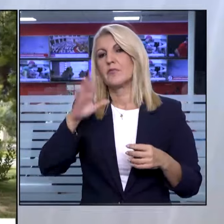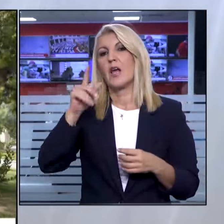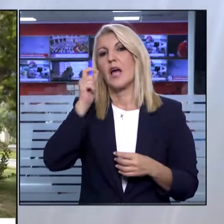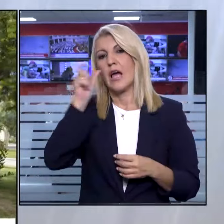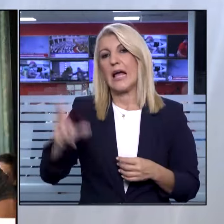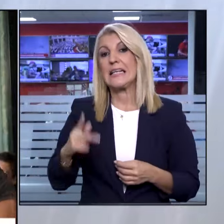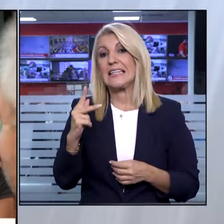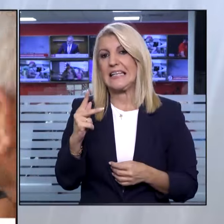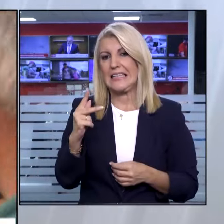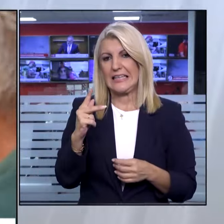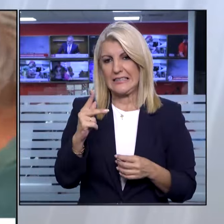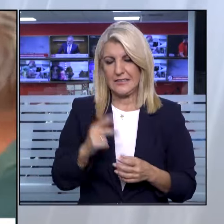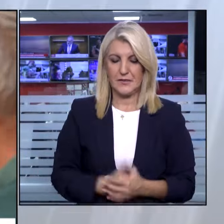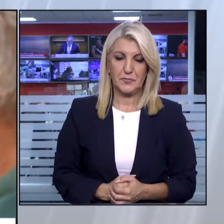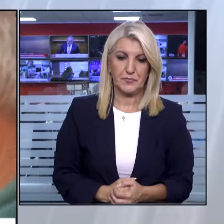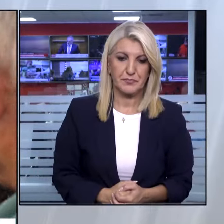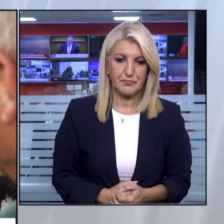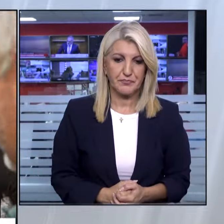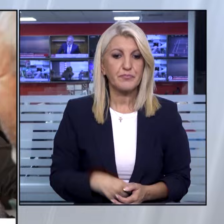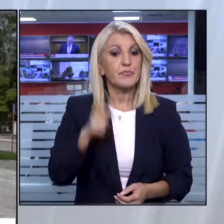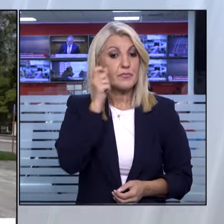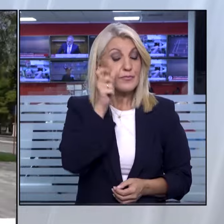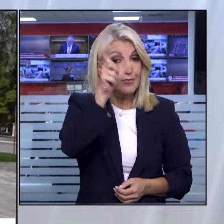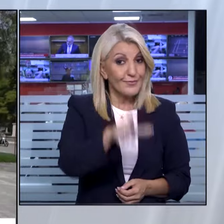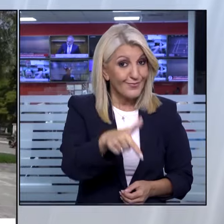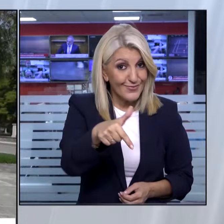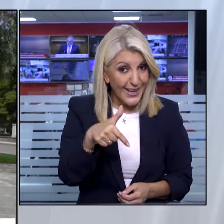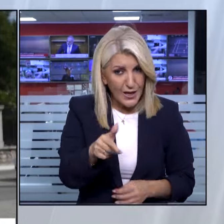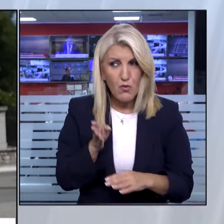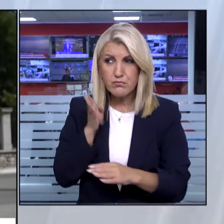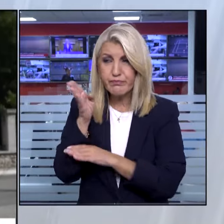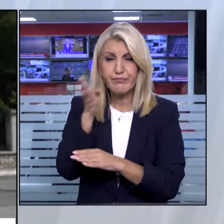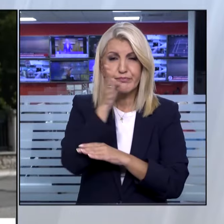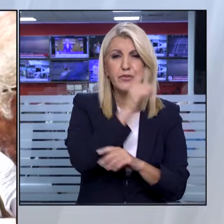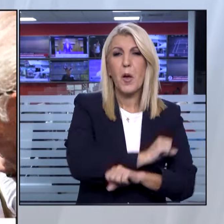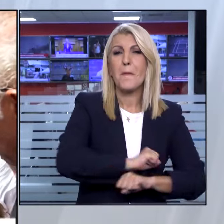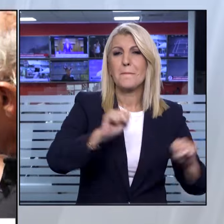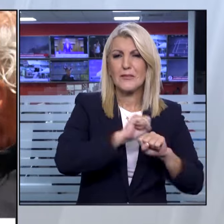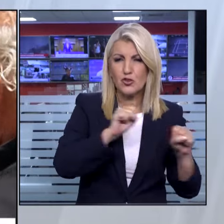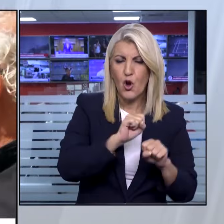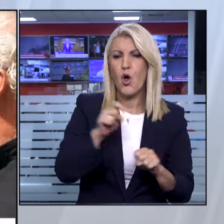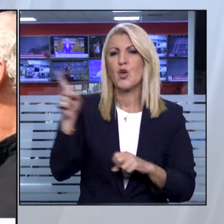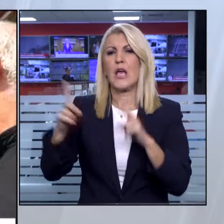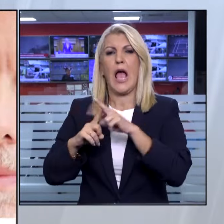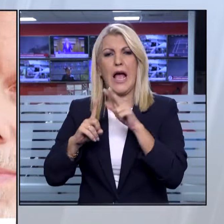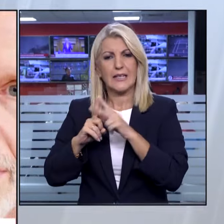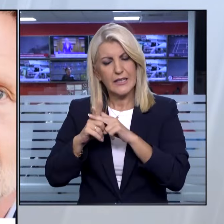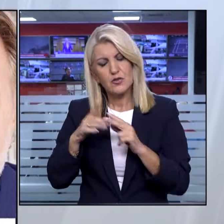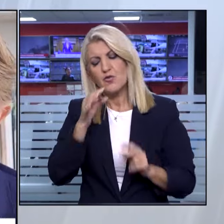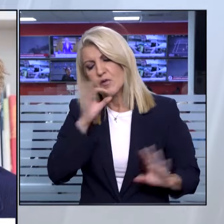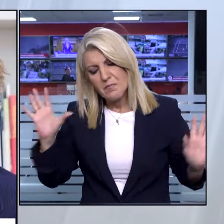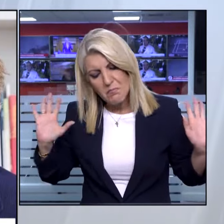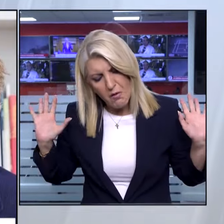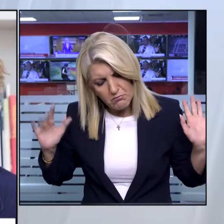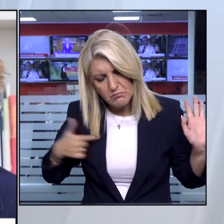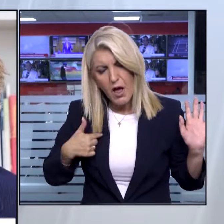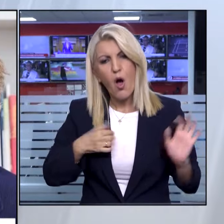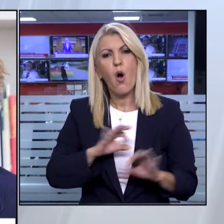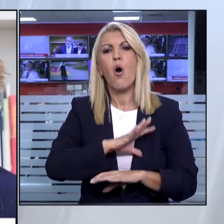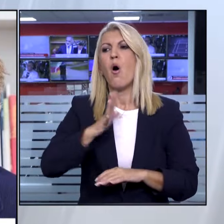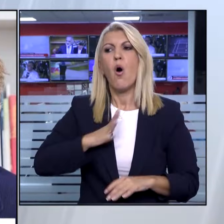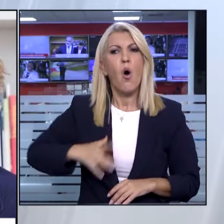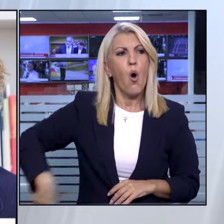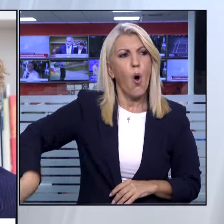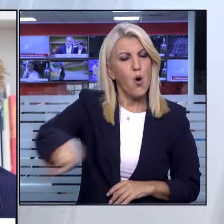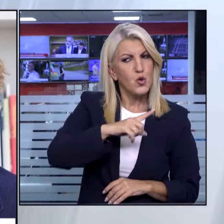Ο Παύλος Γερουλάνος περιόδευσε σε Αγρίνιο και Μεσολόγγι και σε συνέντευξή του στο Βήμα υποστηρίζει ότι ο κόσμος είναι έτοιμος για μια αλλαγή. Το